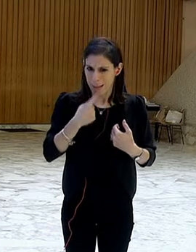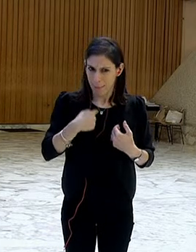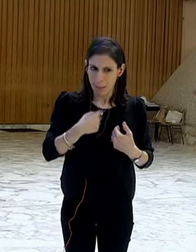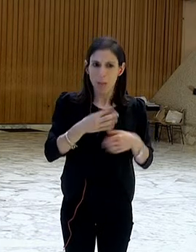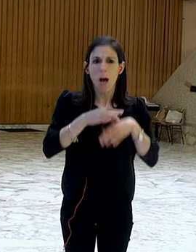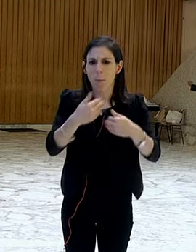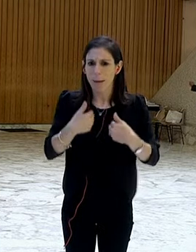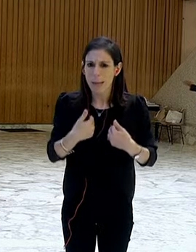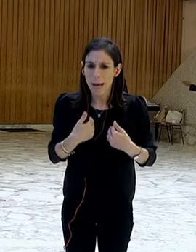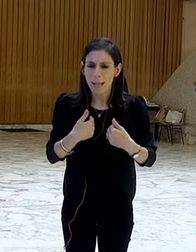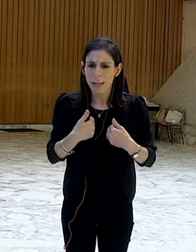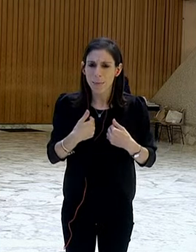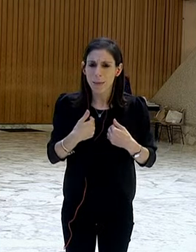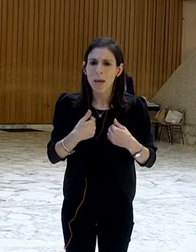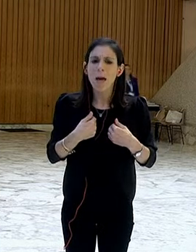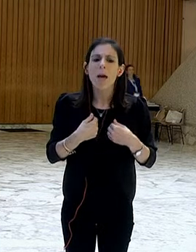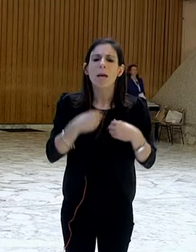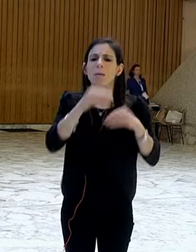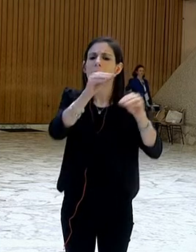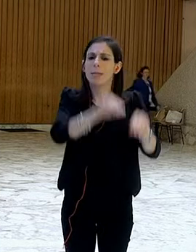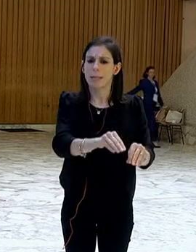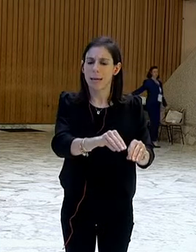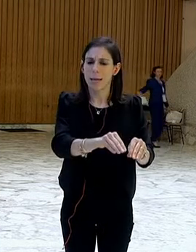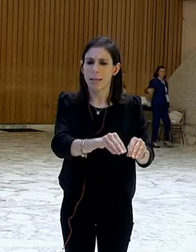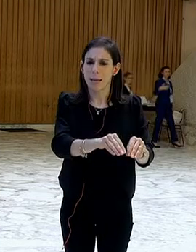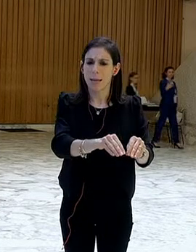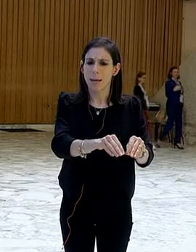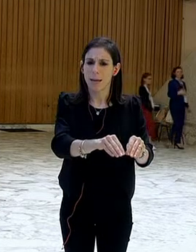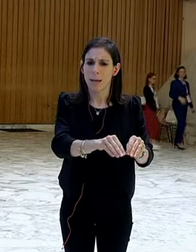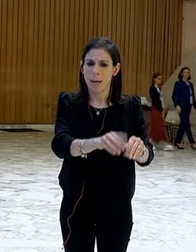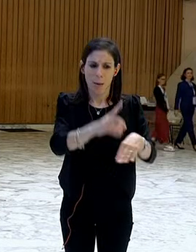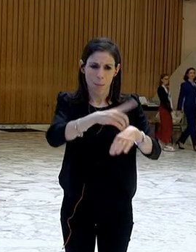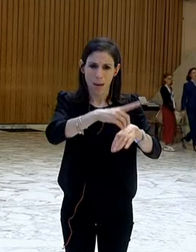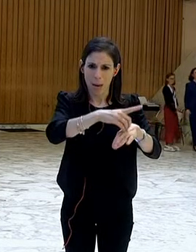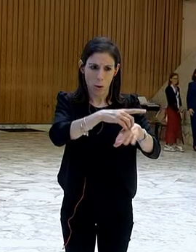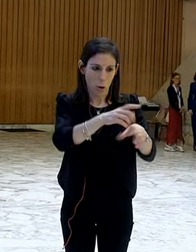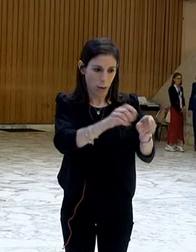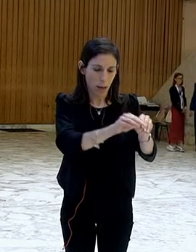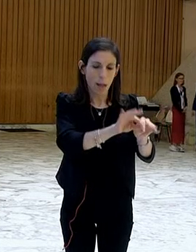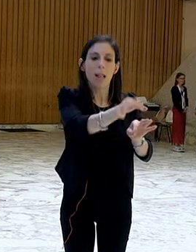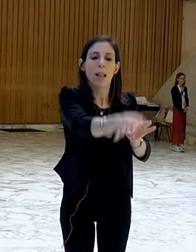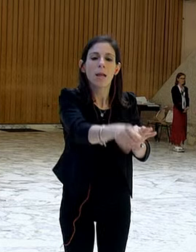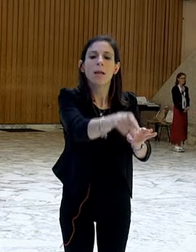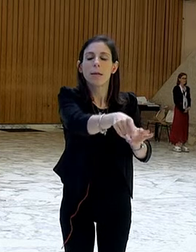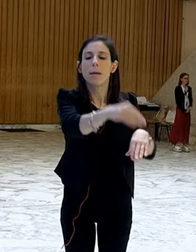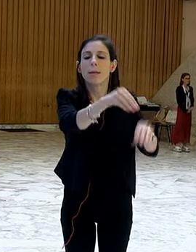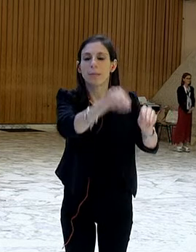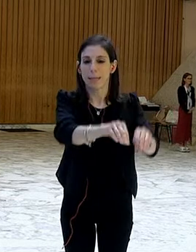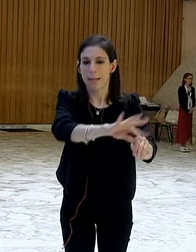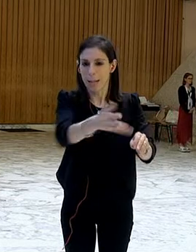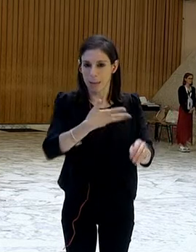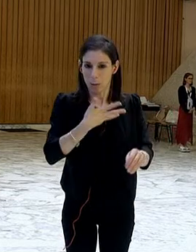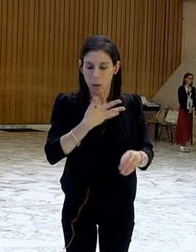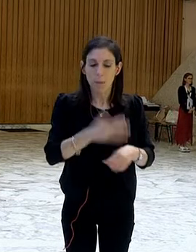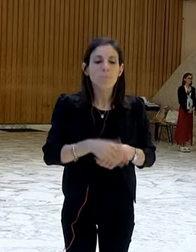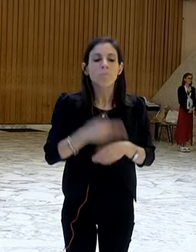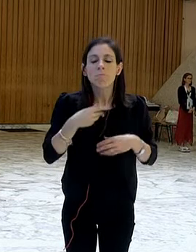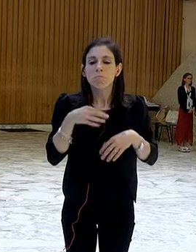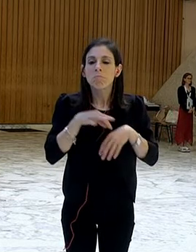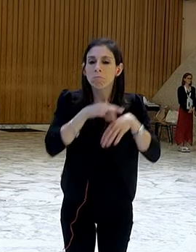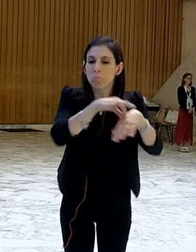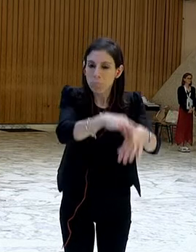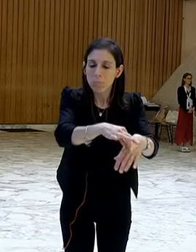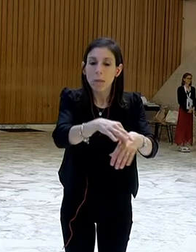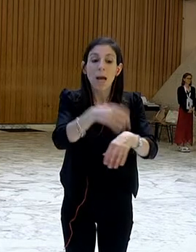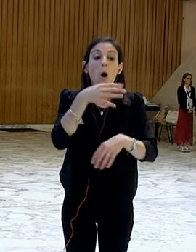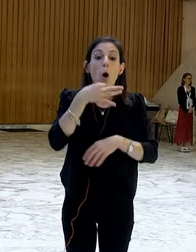paroisse. Après avoir terminé son homélie, il nous a donné la parole pour que nous puissions raconter quelque chose.